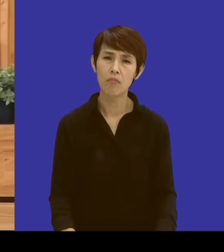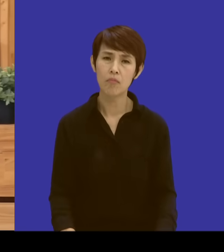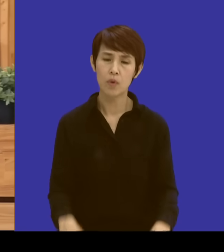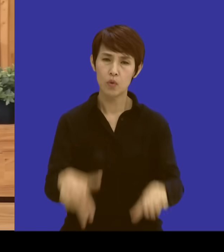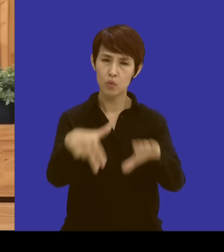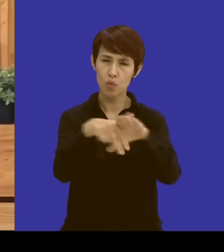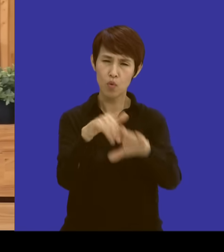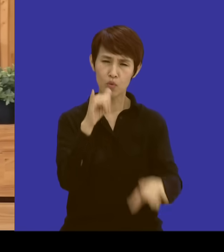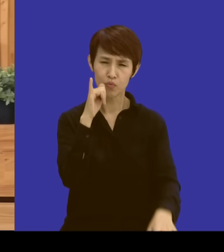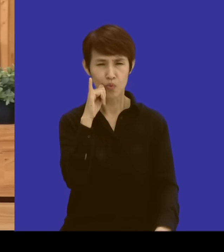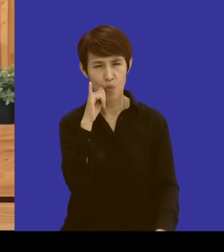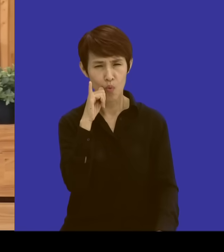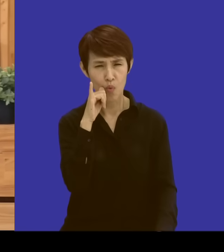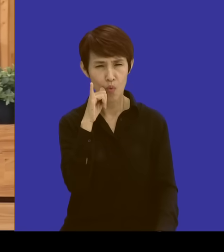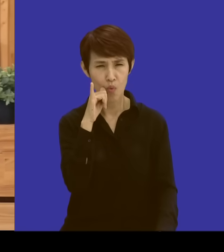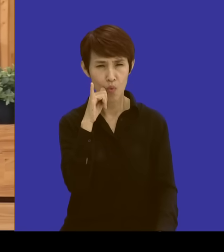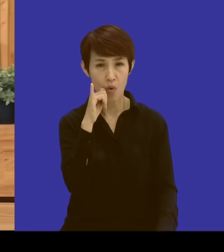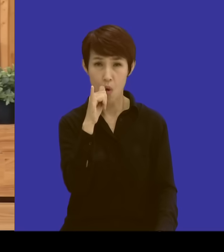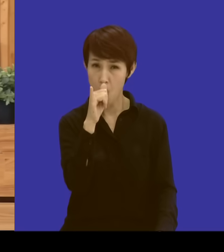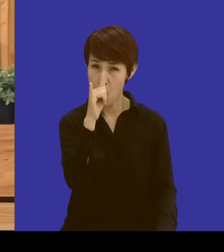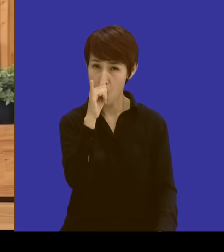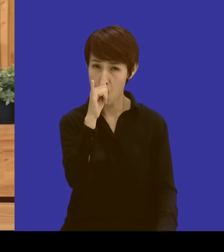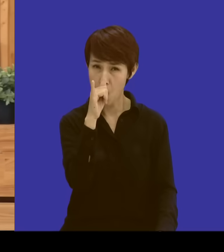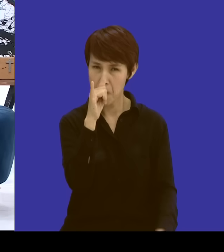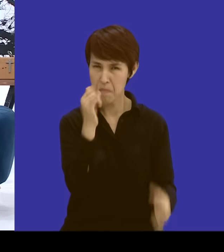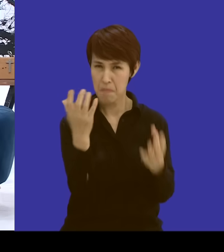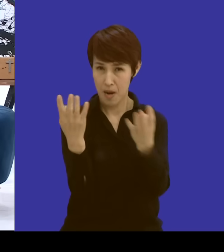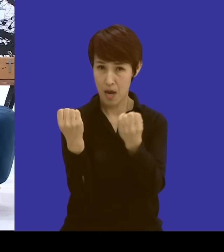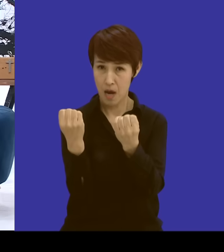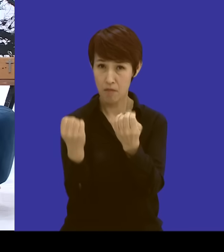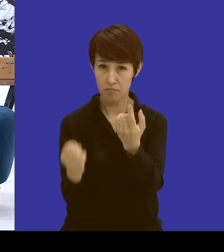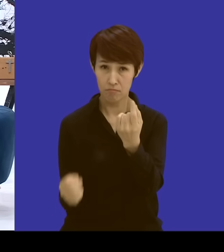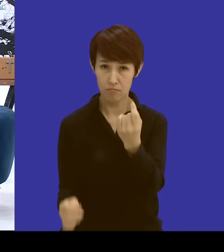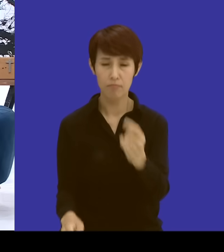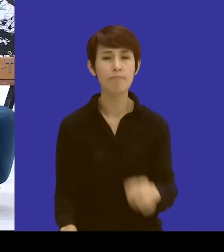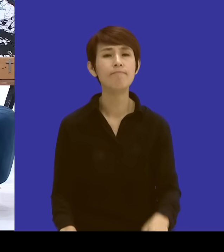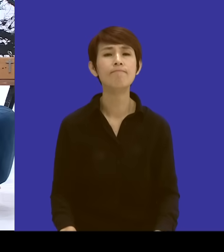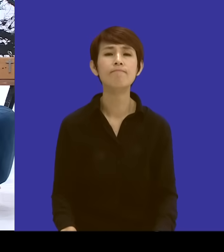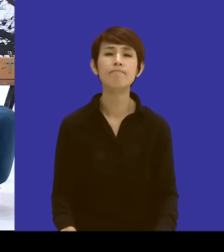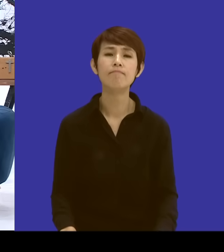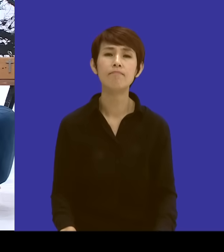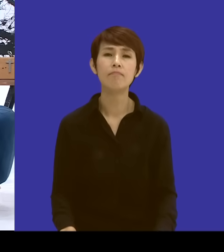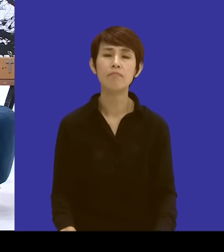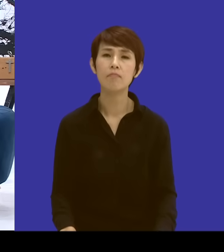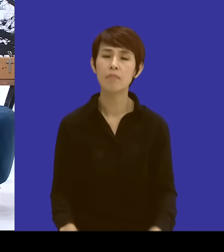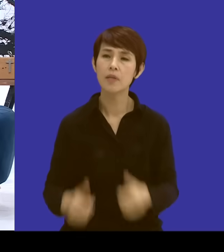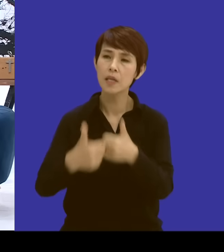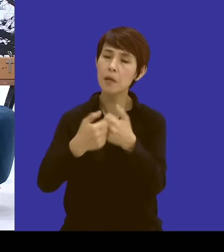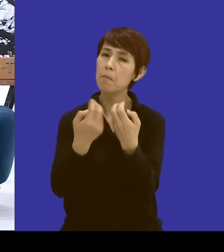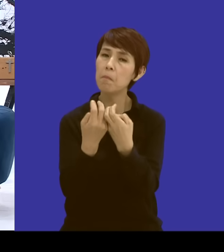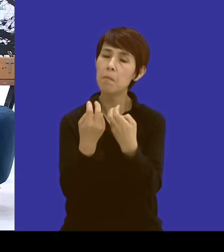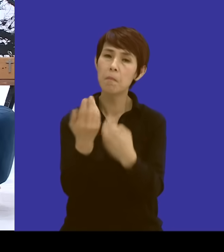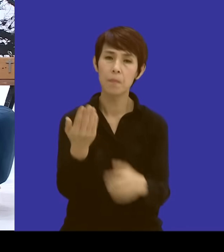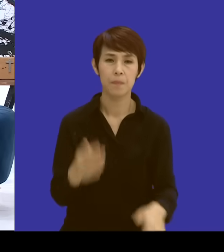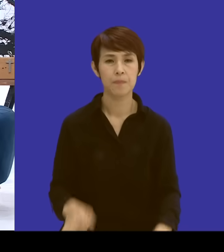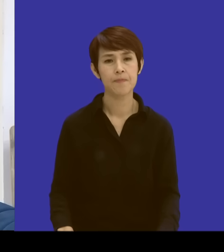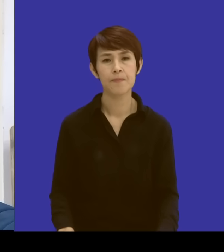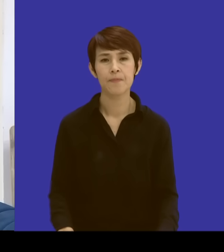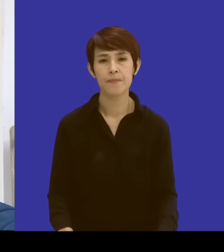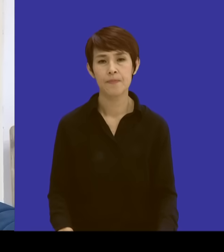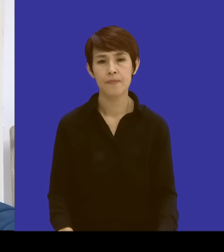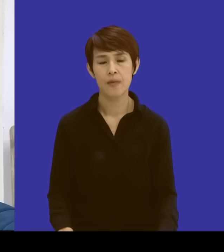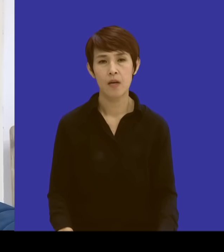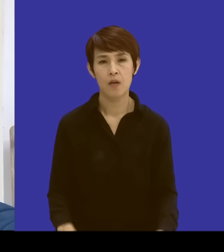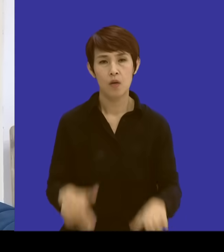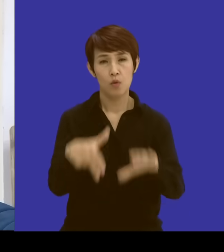종교 중독이라고 느낄 수 있는 사람들이 사실 꽤 많잖아요. 네네. 그런 분들은 어떻게 상담을 하시나요?